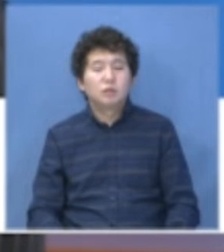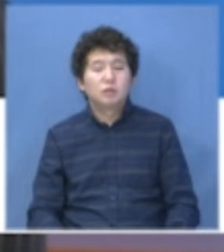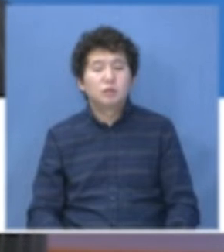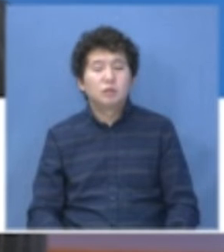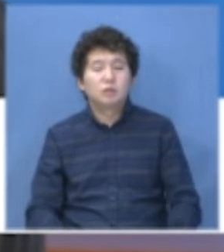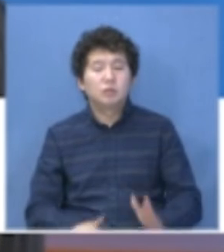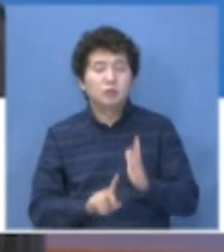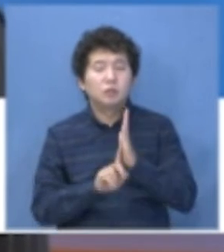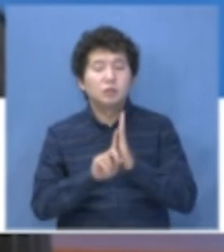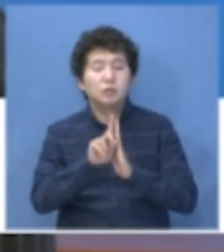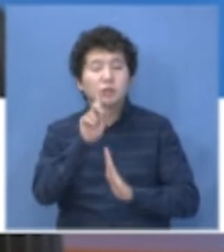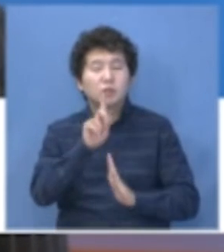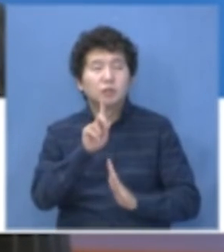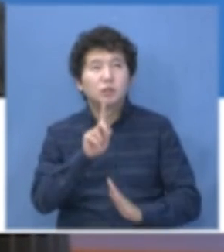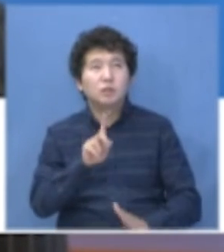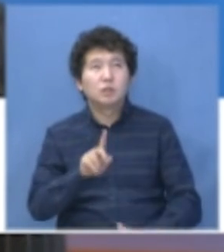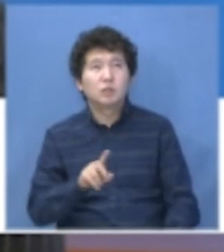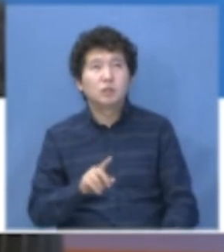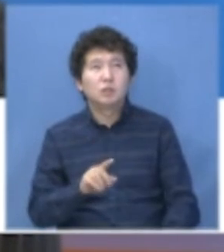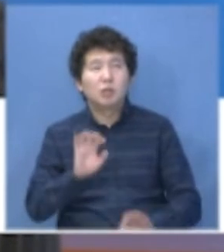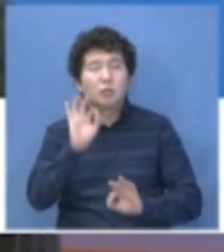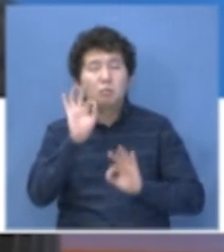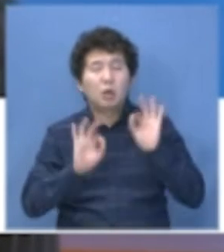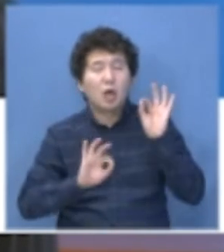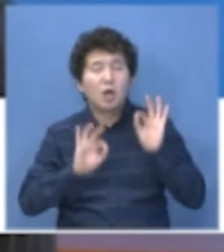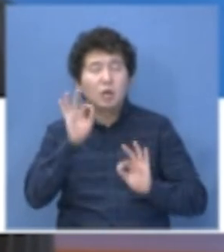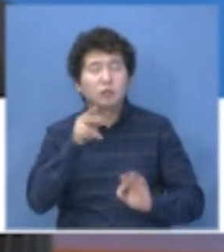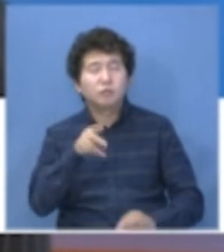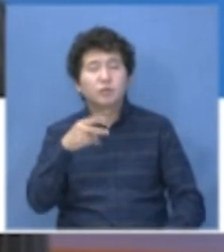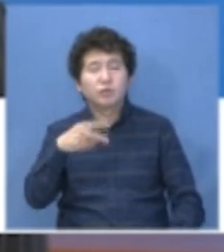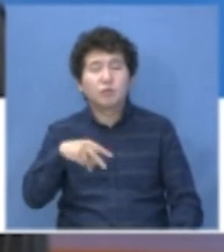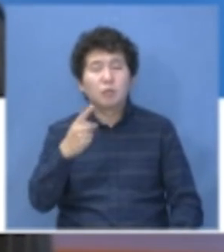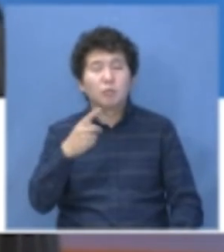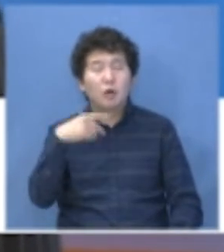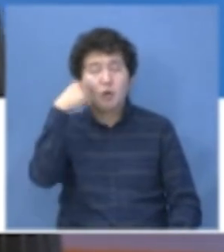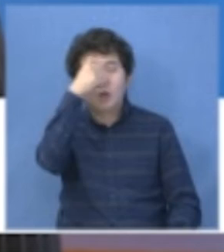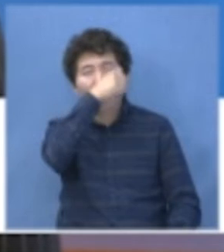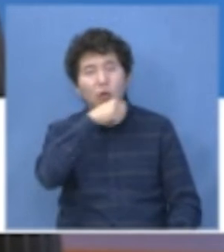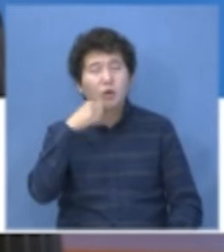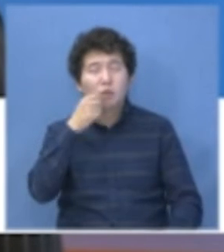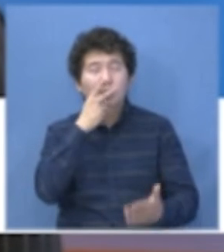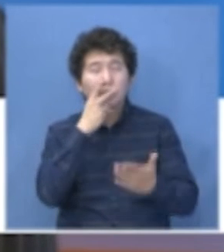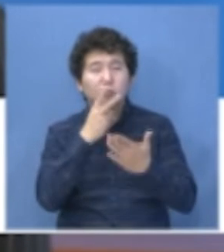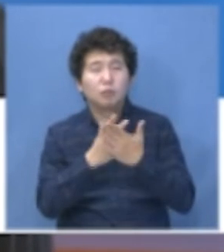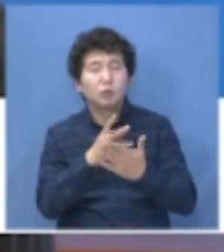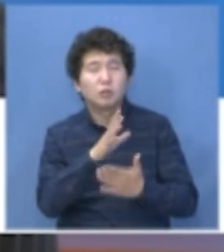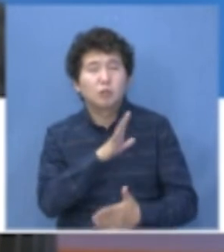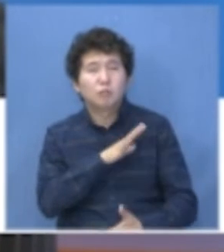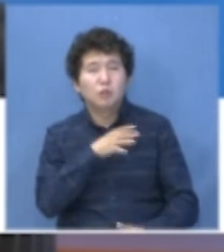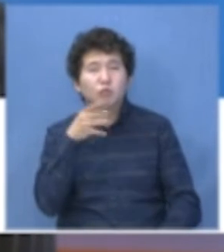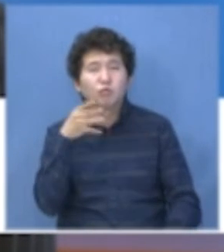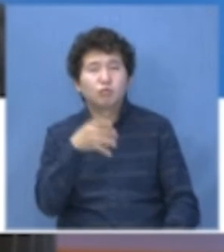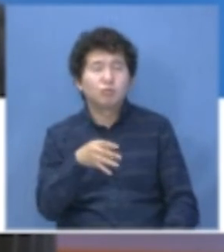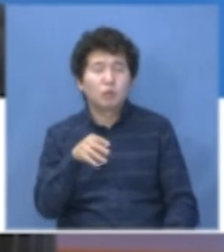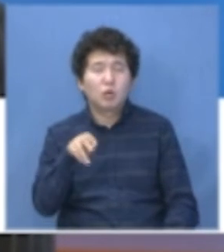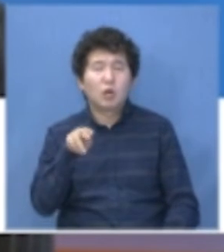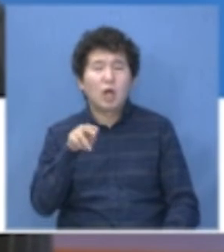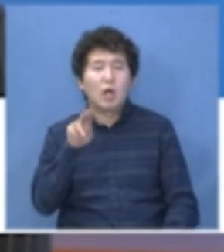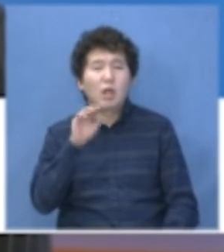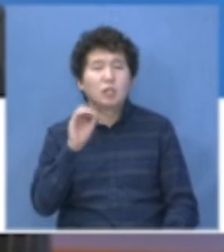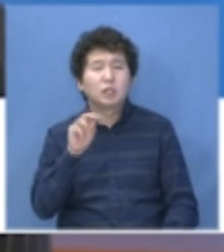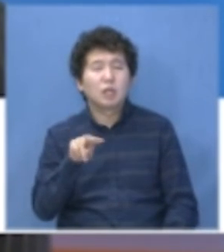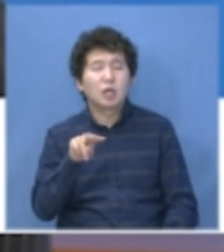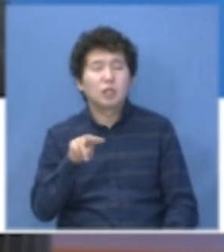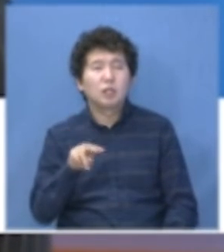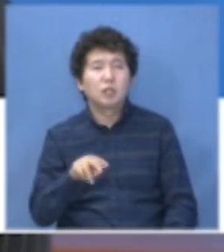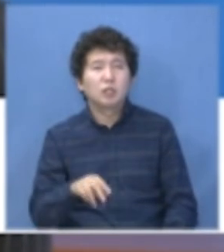С начала реализации данного проекта в 2021 году рассмотрено в электронном варианте 4000 дел. В текущем году